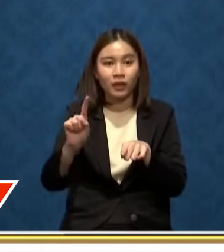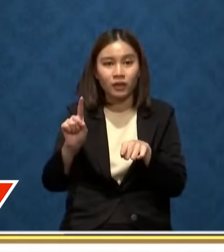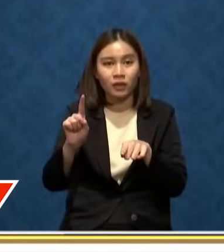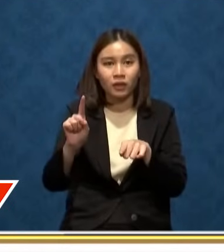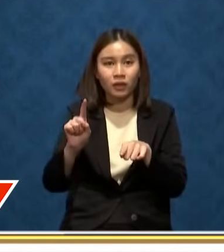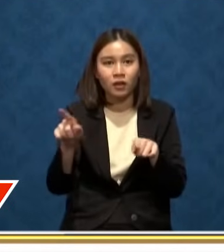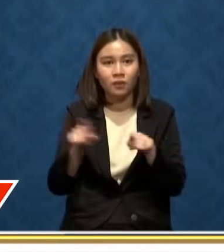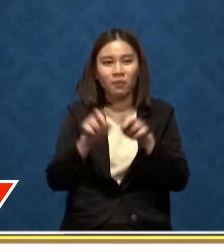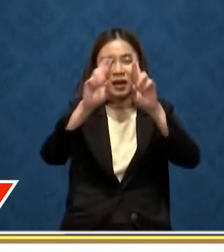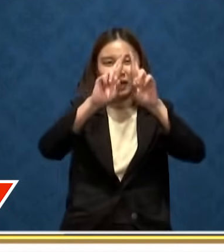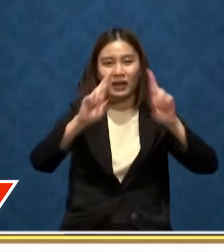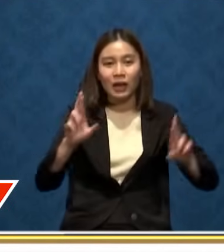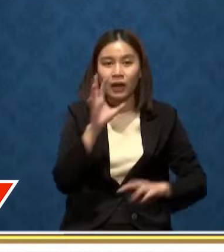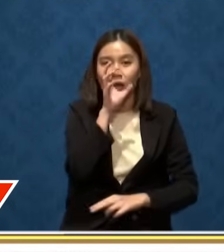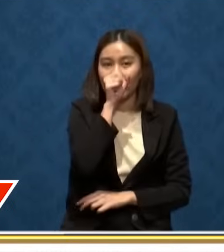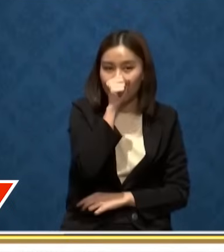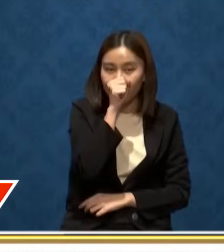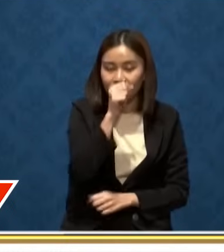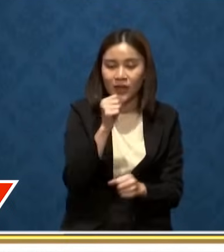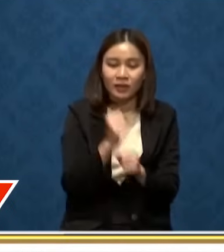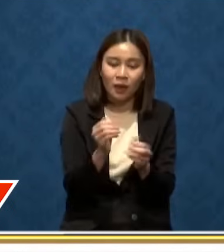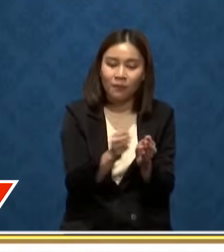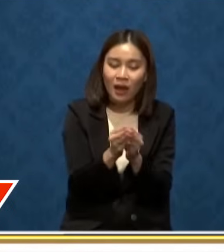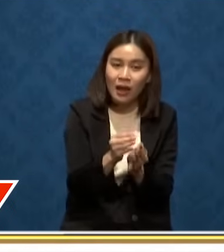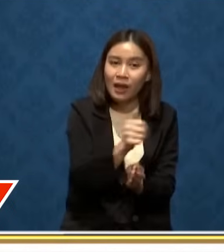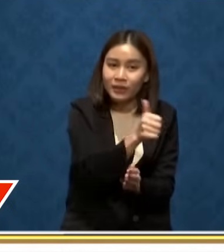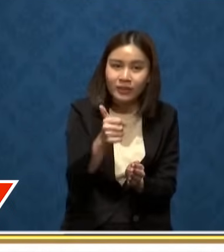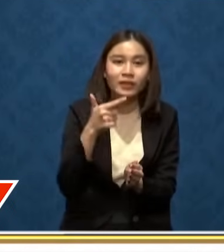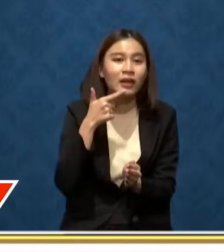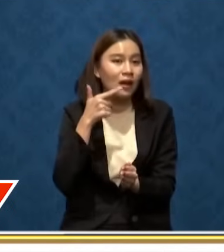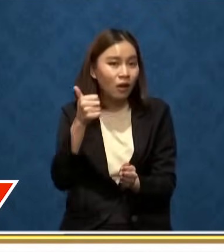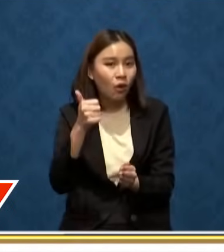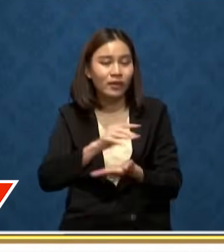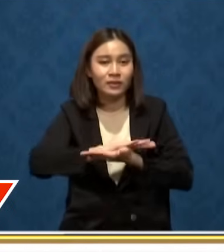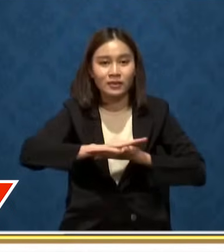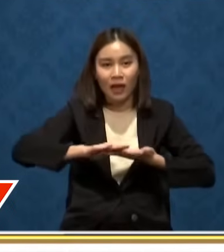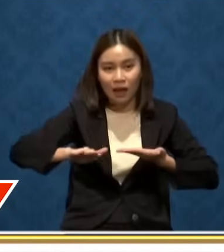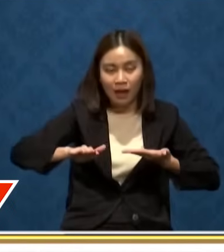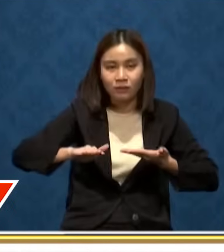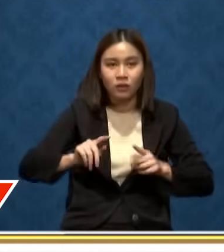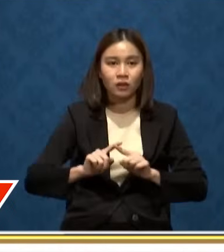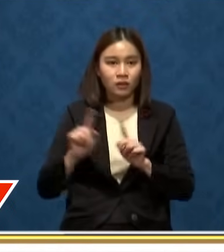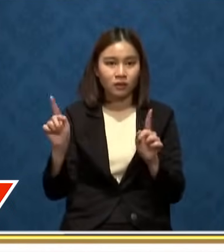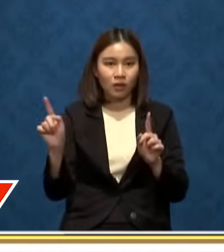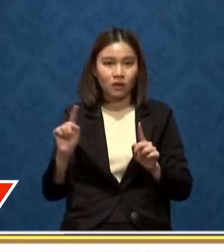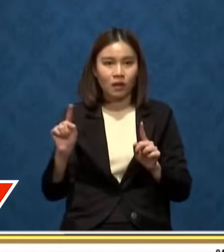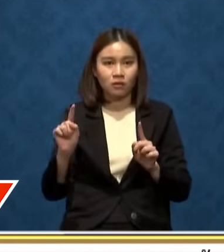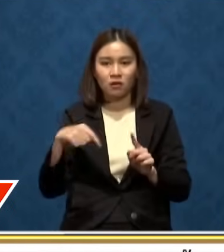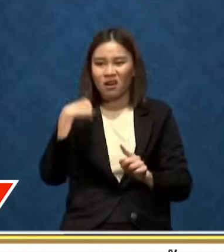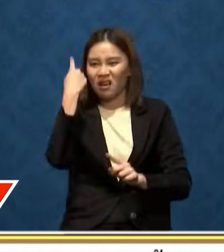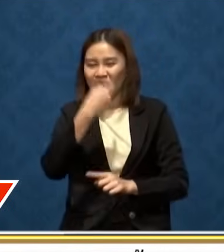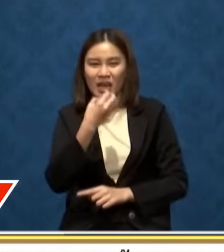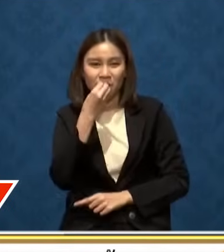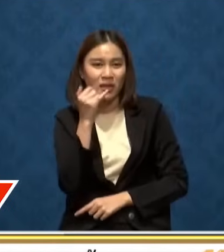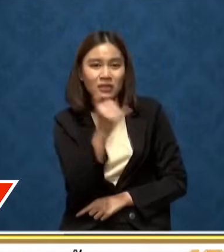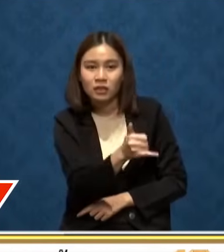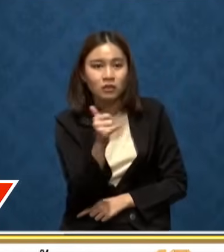เหมือนร้านลับทำอาหารดีอาหารอร่อยสะอาดแต่ไม่มีใครไปกิน